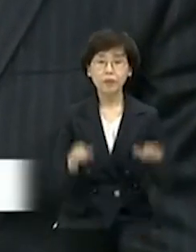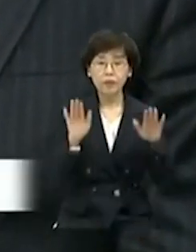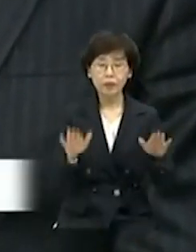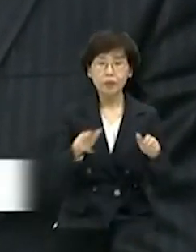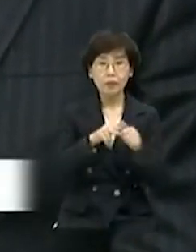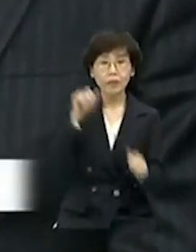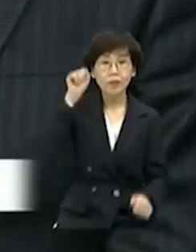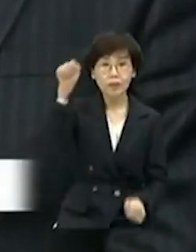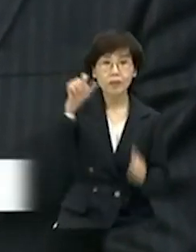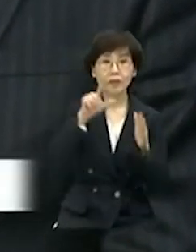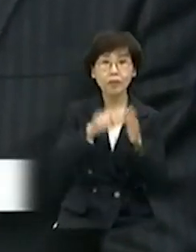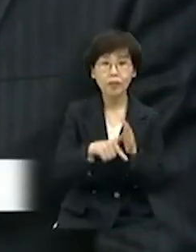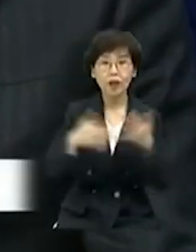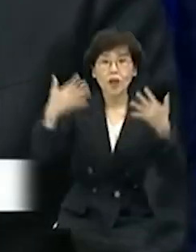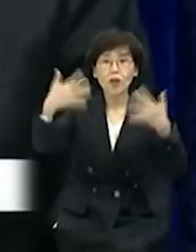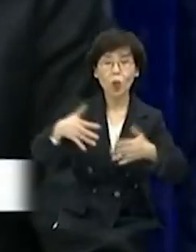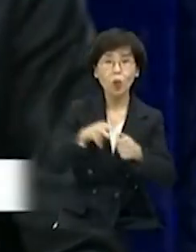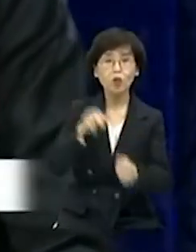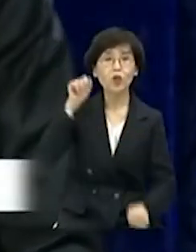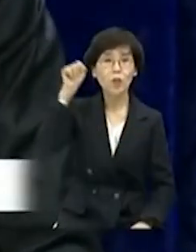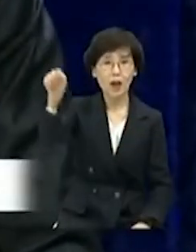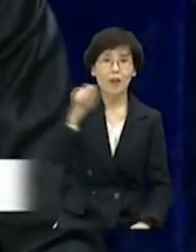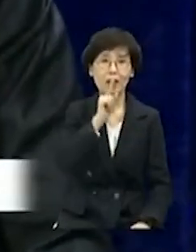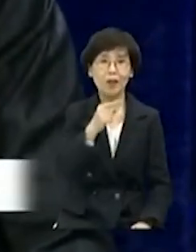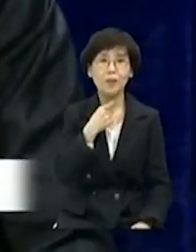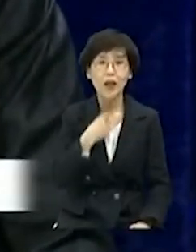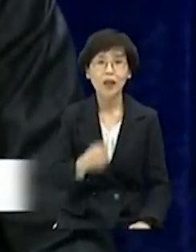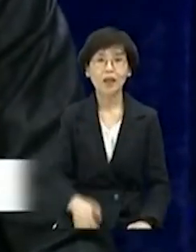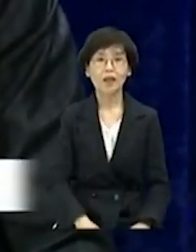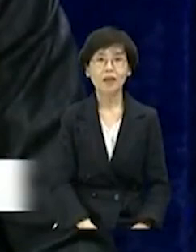이번에 출마하실 때 조건부 출마를 거셨습니다.